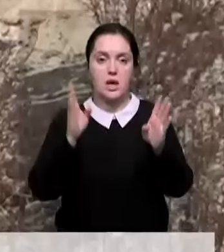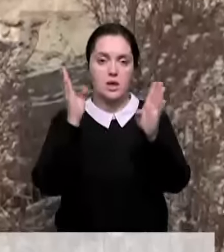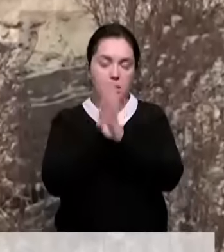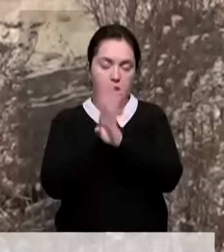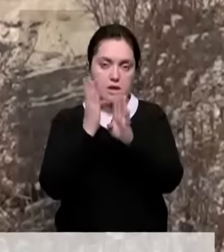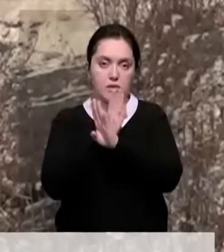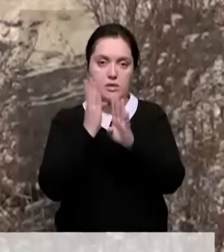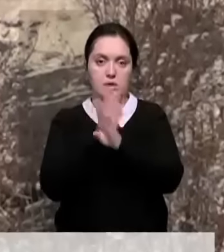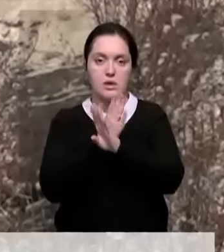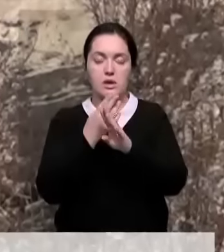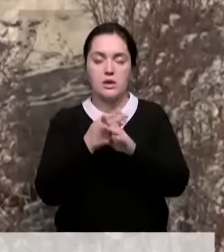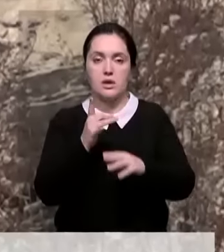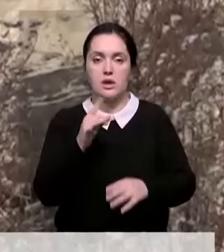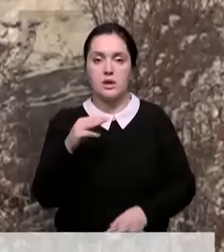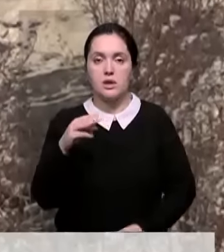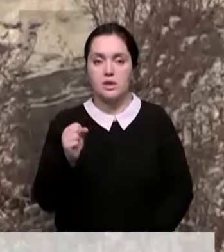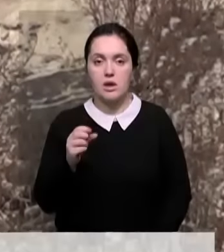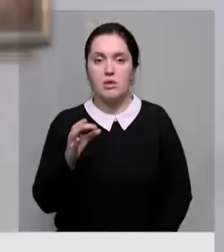ресурсов. Рита